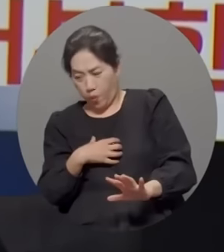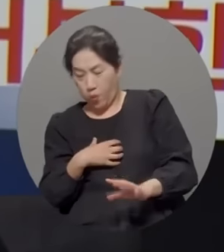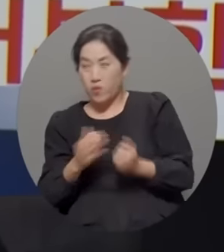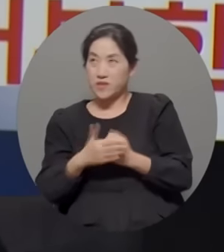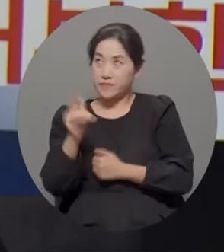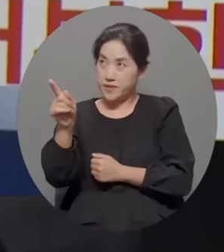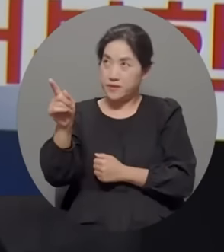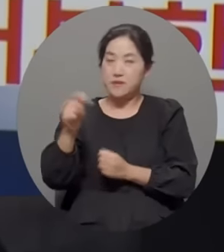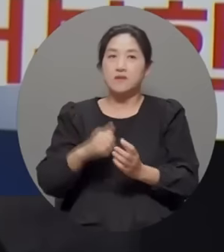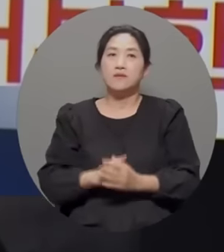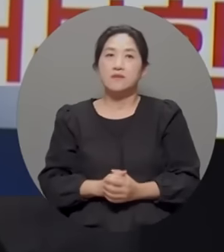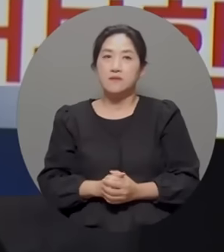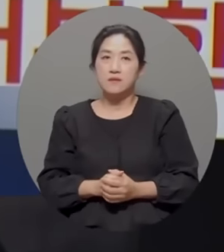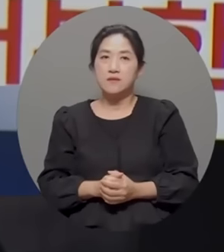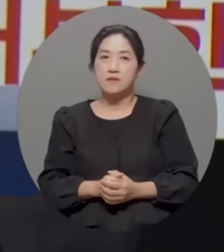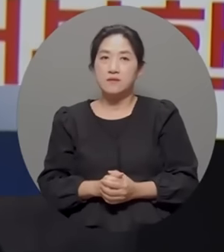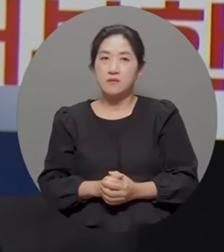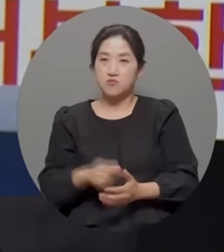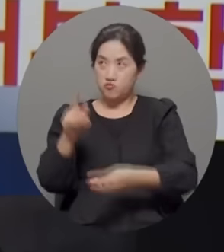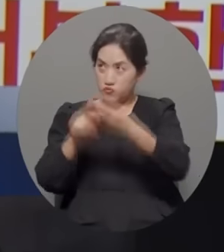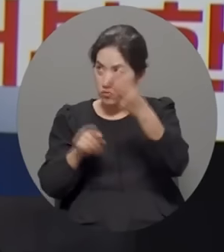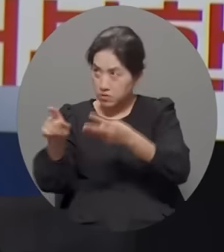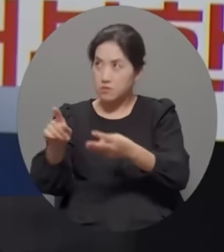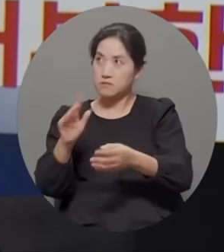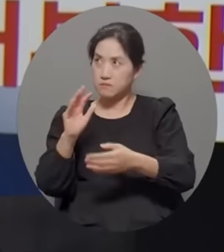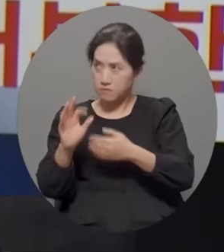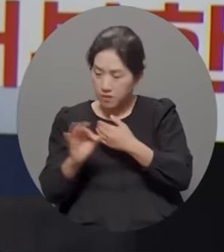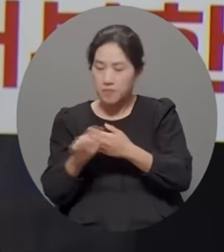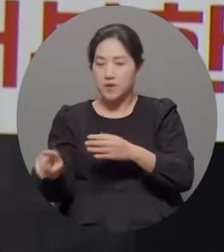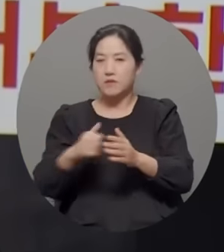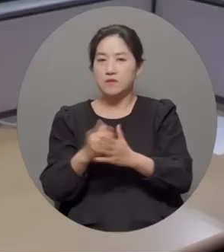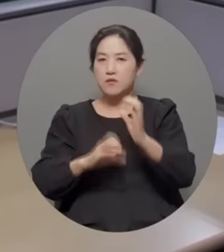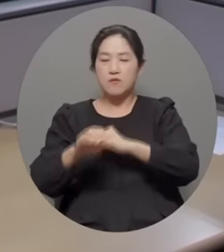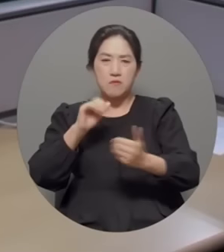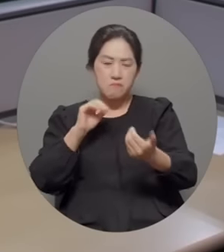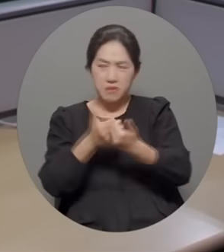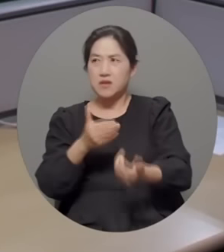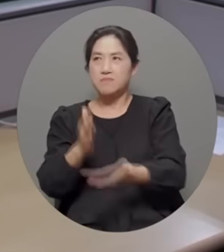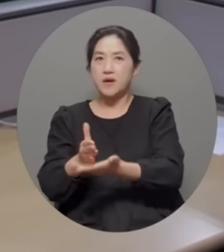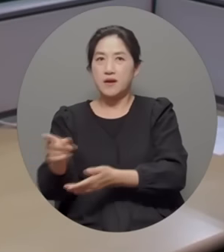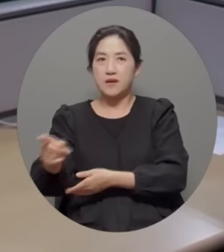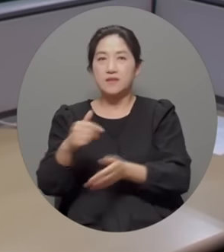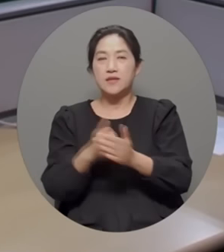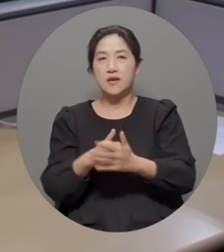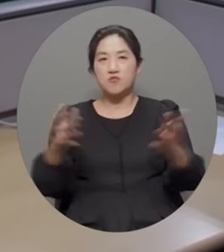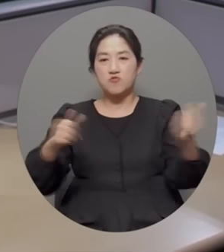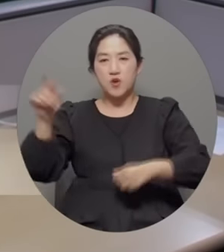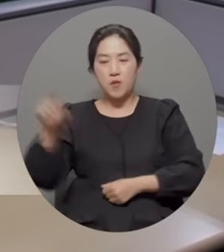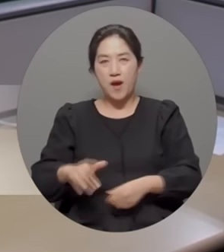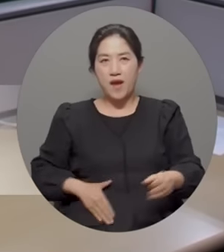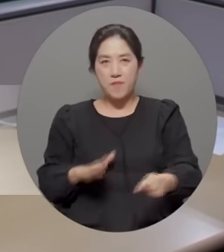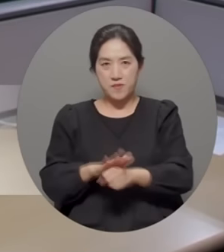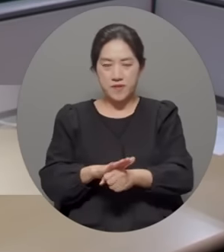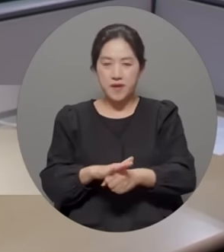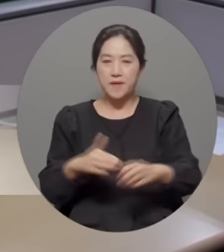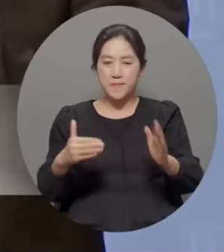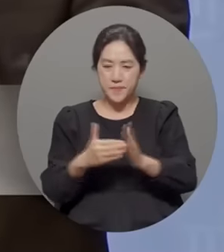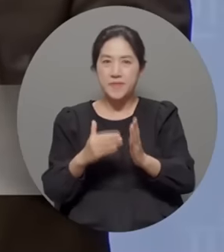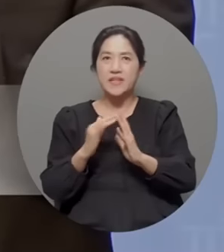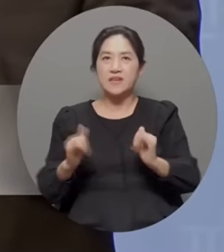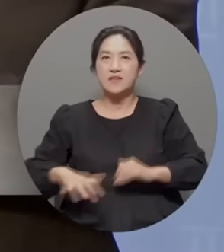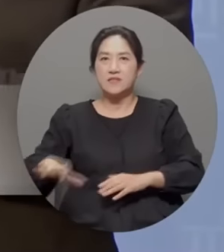것입니까? 그렇다면 더더욱 반대하면 안 됩니다. 국회를 찾아온 해병대 예비역들은 국민의힘 의원들을